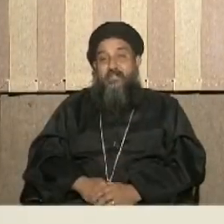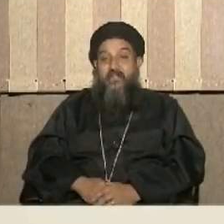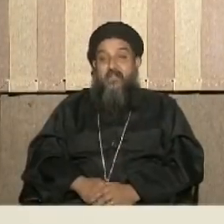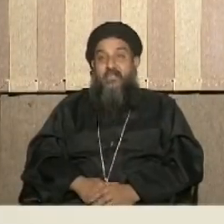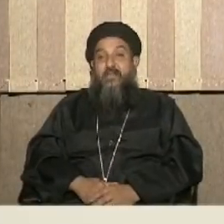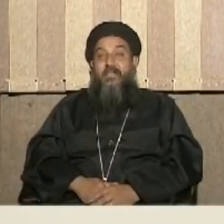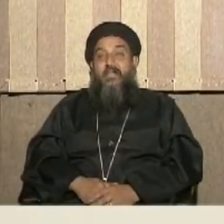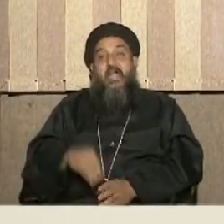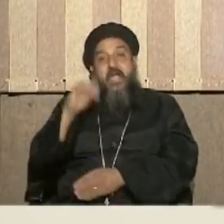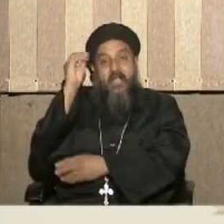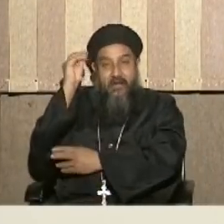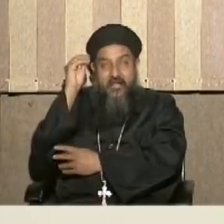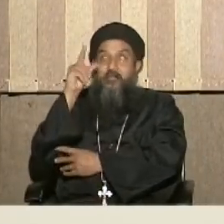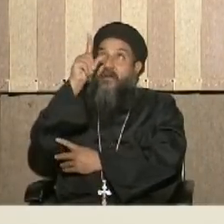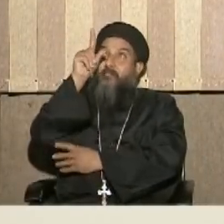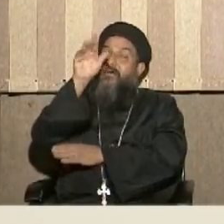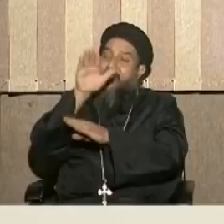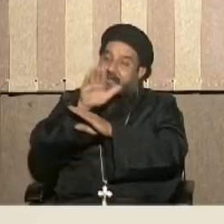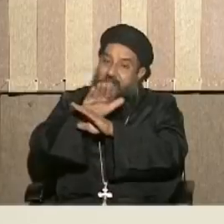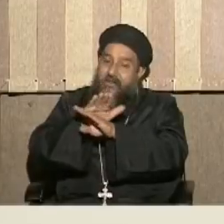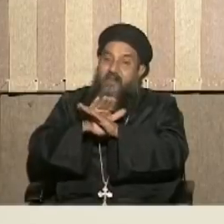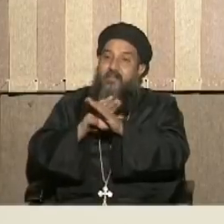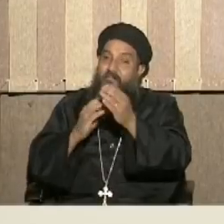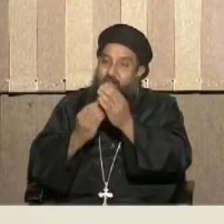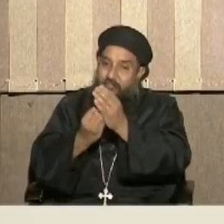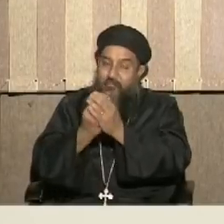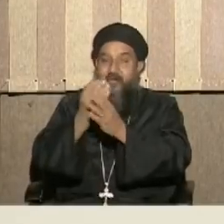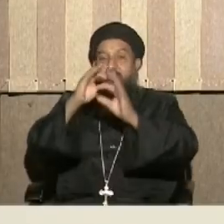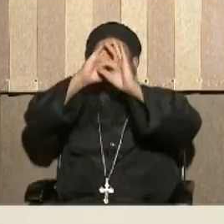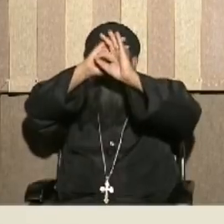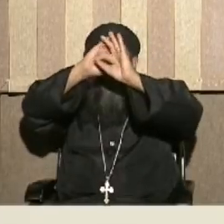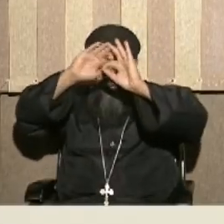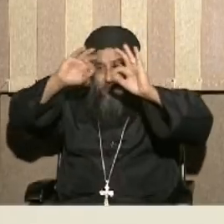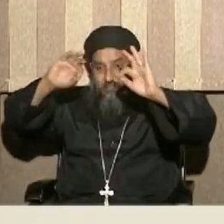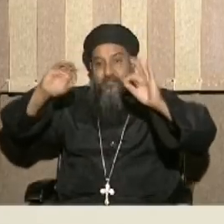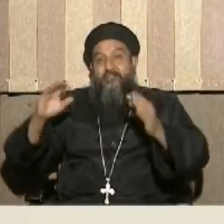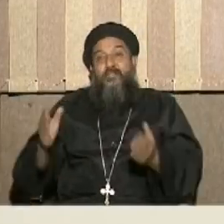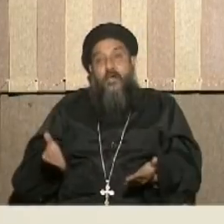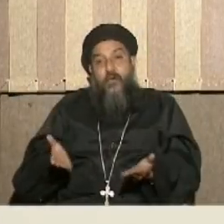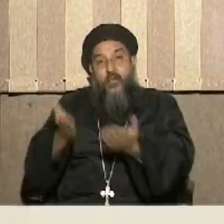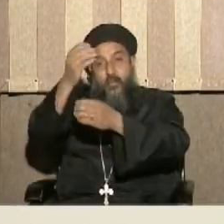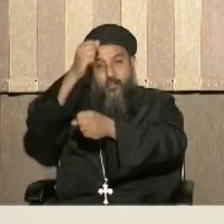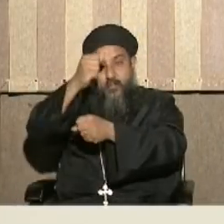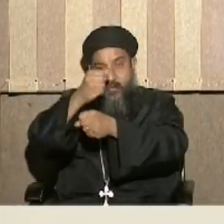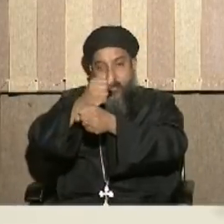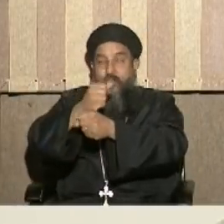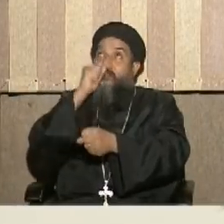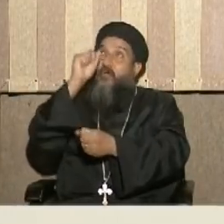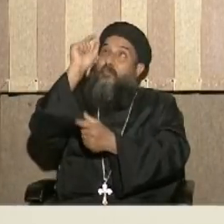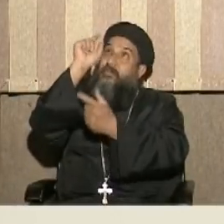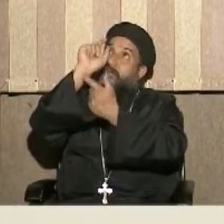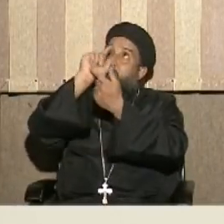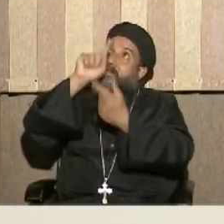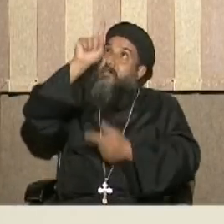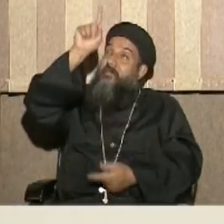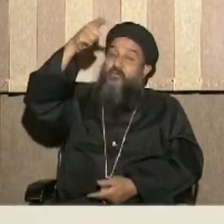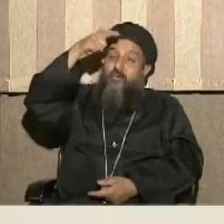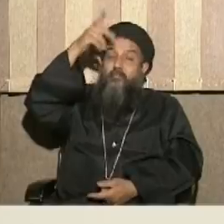الجمل ده المسيح هو اللي اتحنن عليه وشفاه. إحنا كل اللي عملناه إن إحنا قلنا له قوم وقف على رجليك بقوة رب